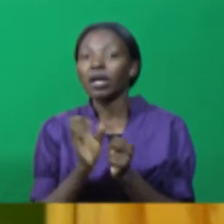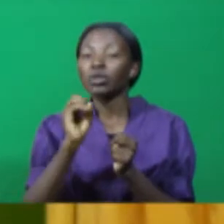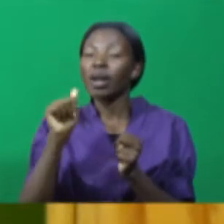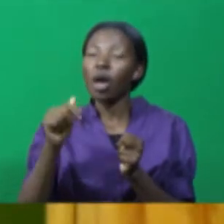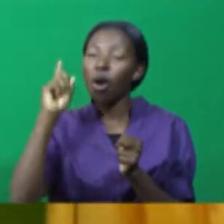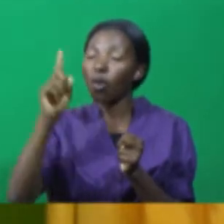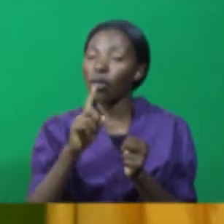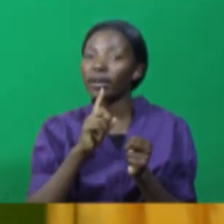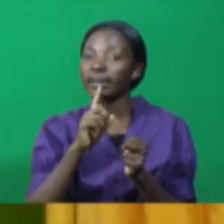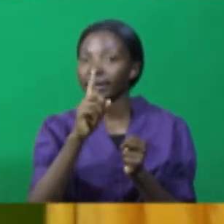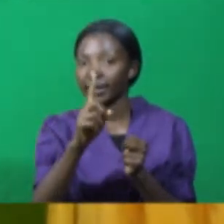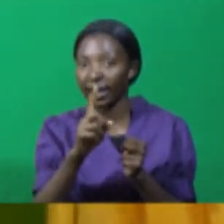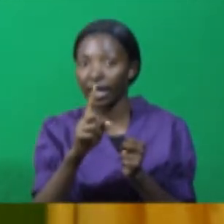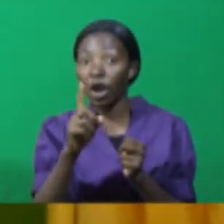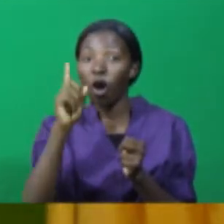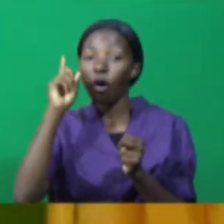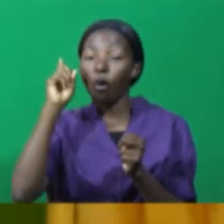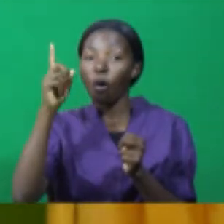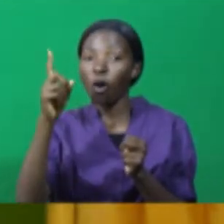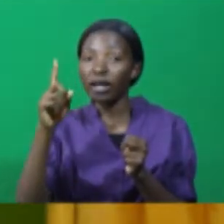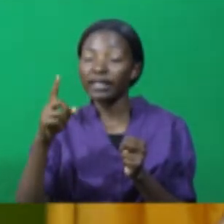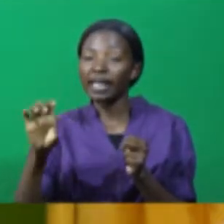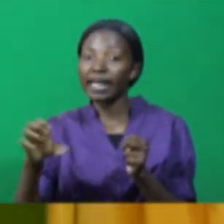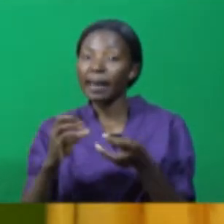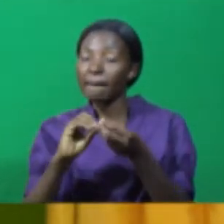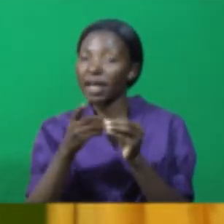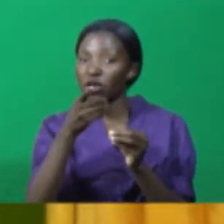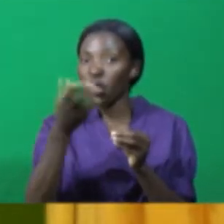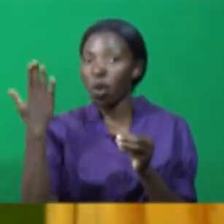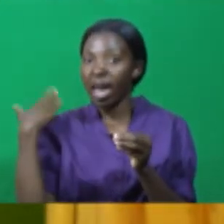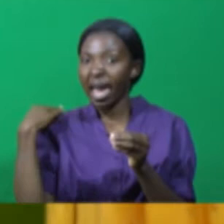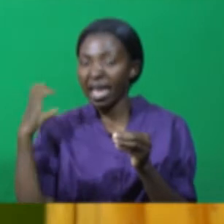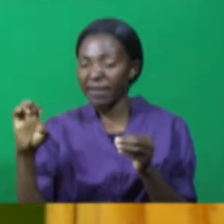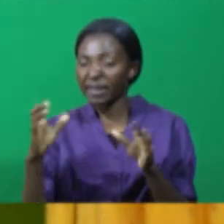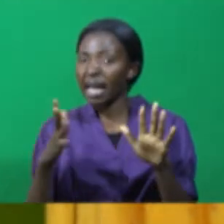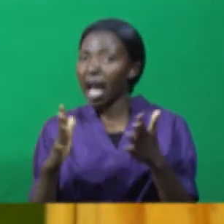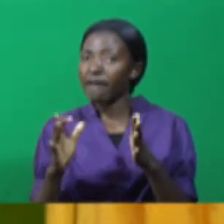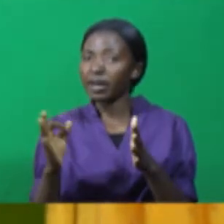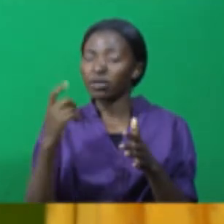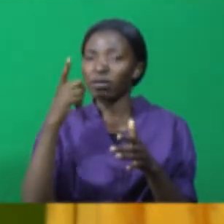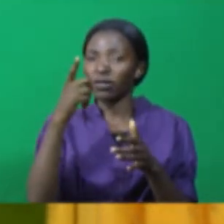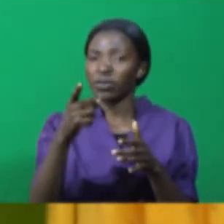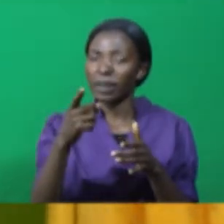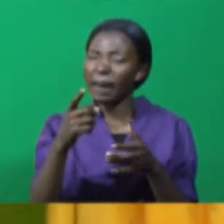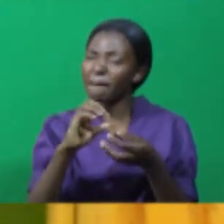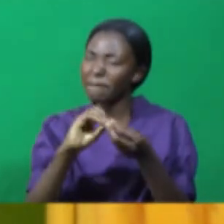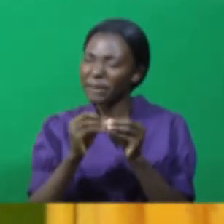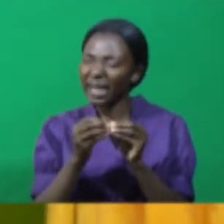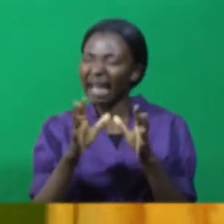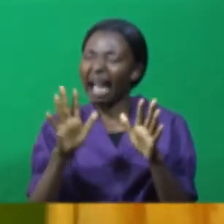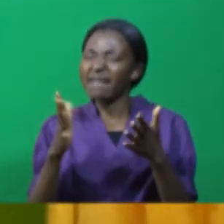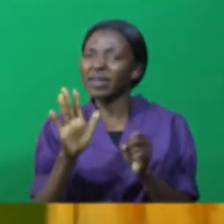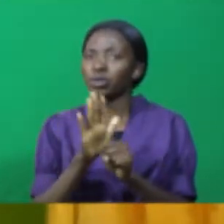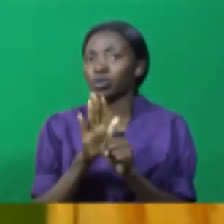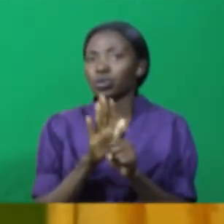Saka Mwari ari kuti iye ndinoita futi kuti vavengi vako vakutye. Ndinoisa mahana mavo kutya. Munhu anenge